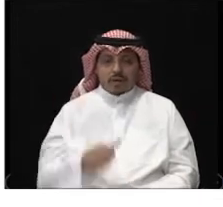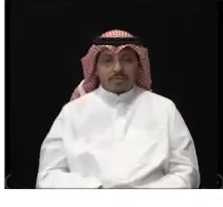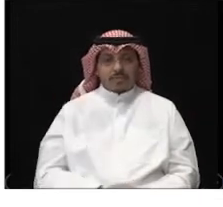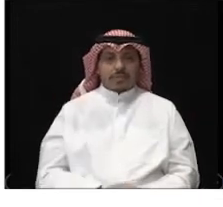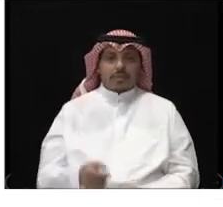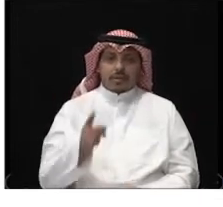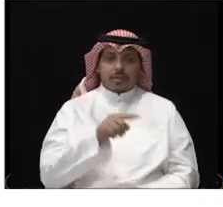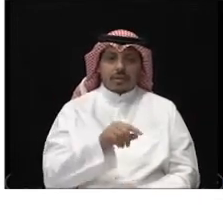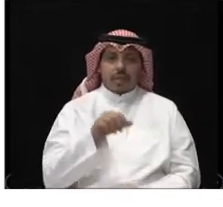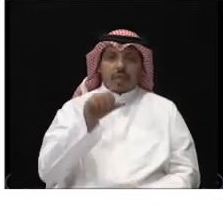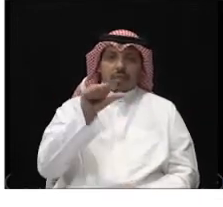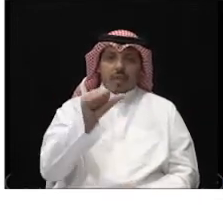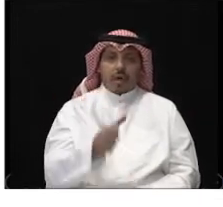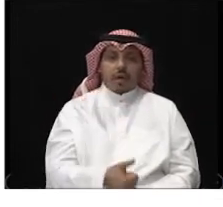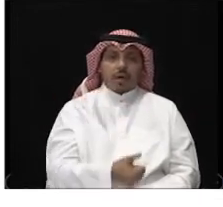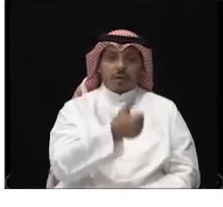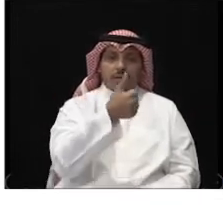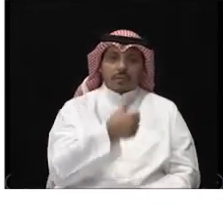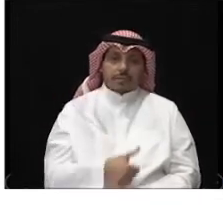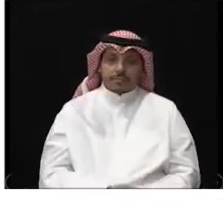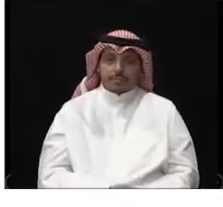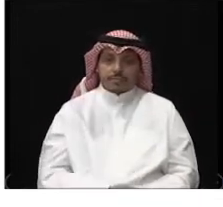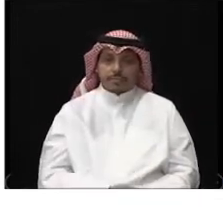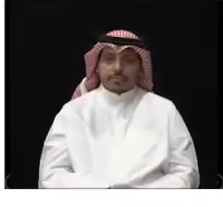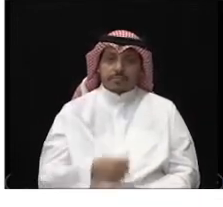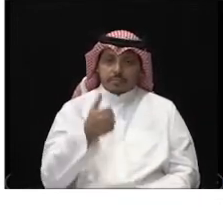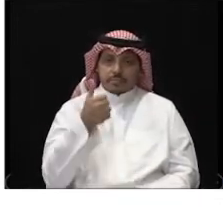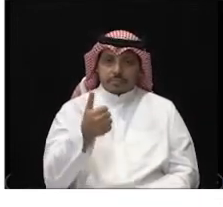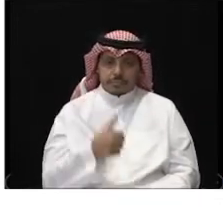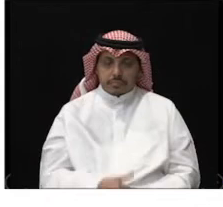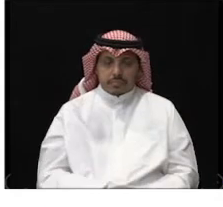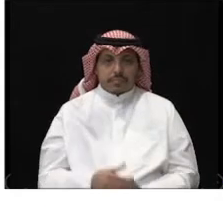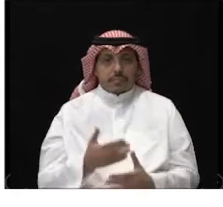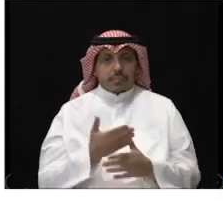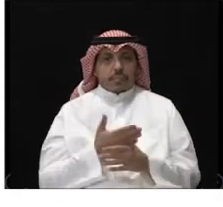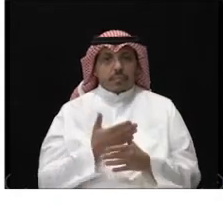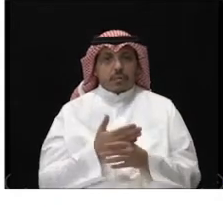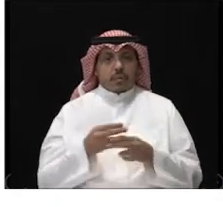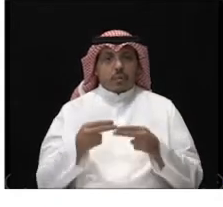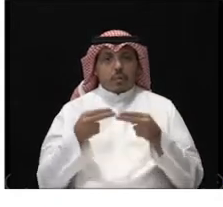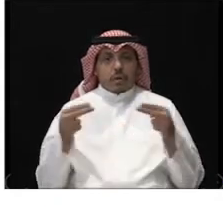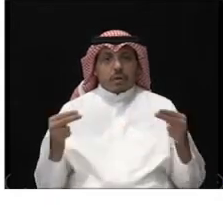ض صوت طويل، رائع جدا. لماذا هو طويل؟